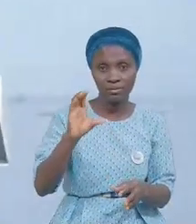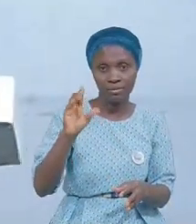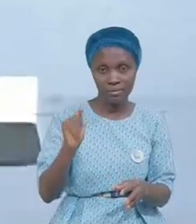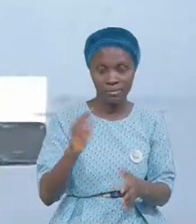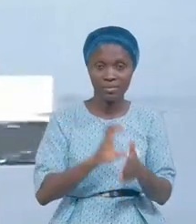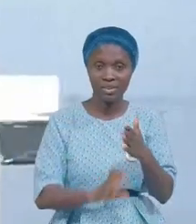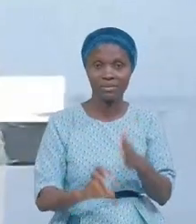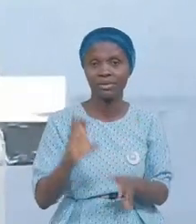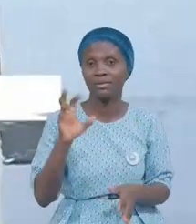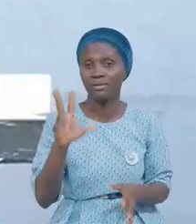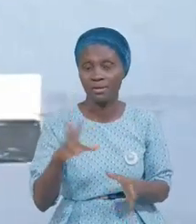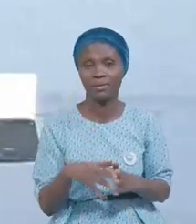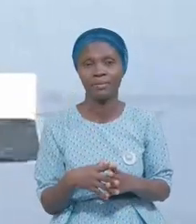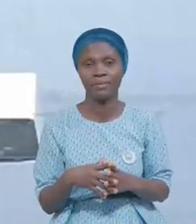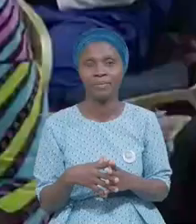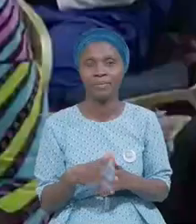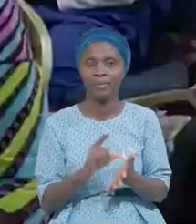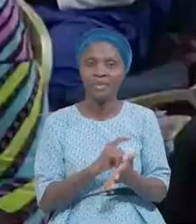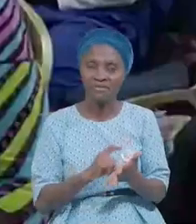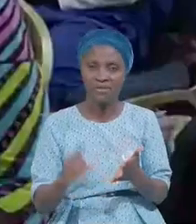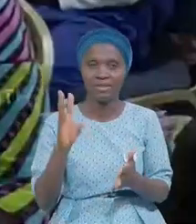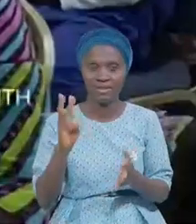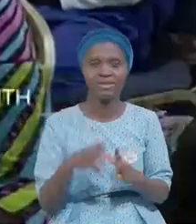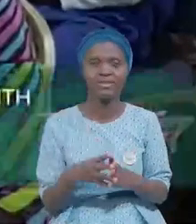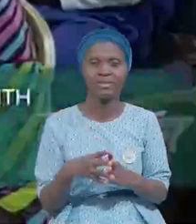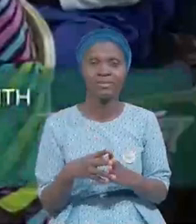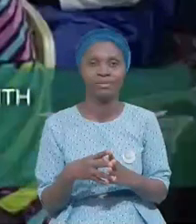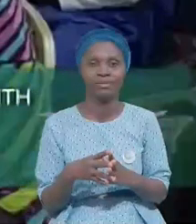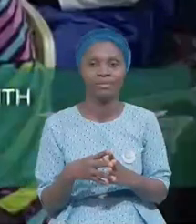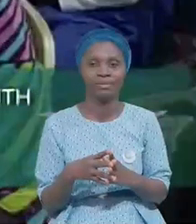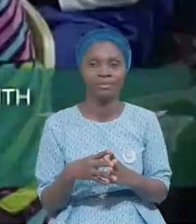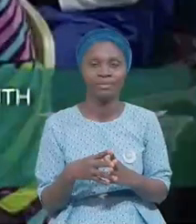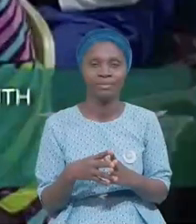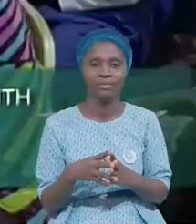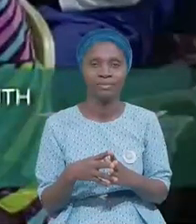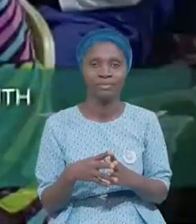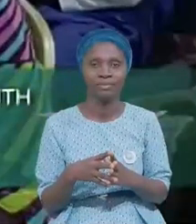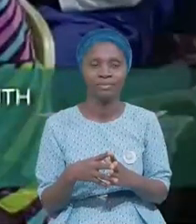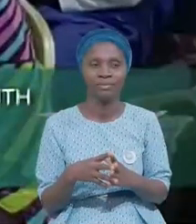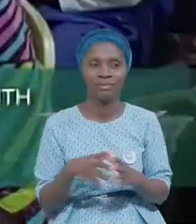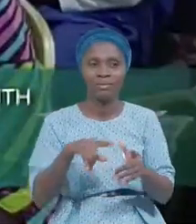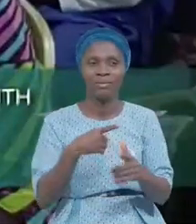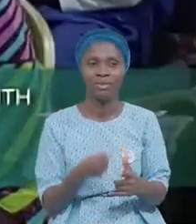3. Lisons le verset 6. Actes 3, 6.